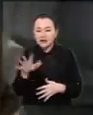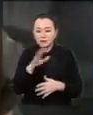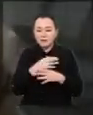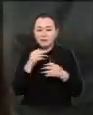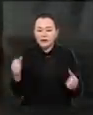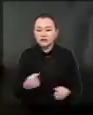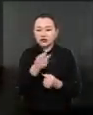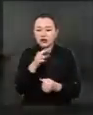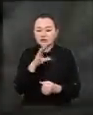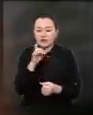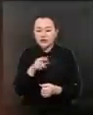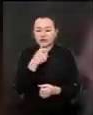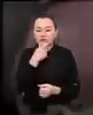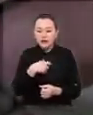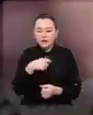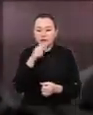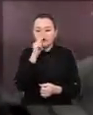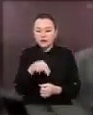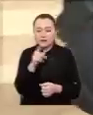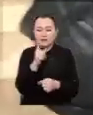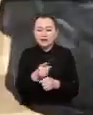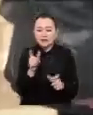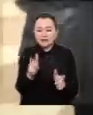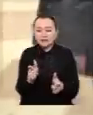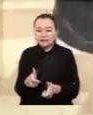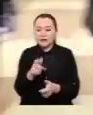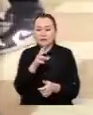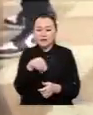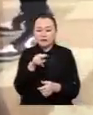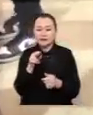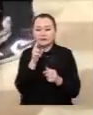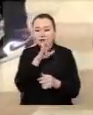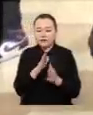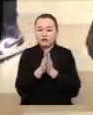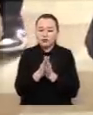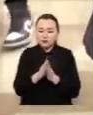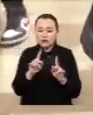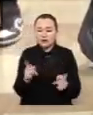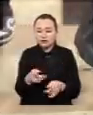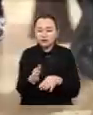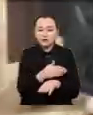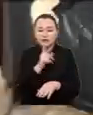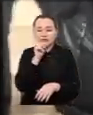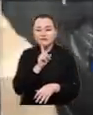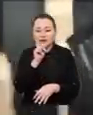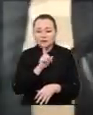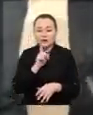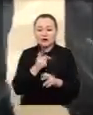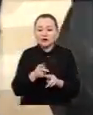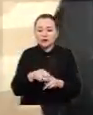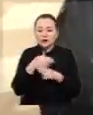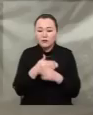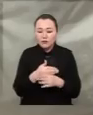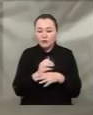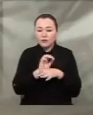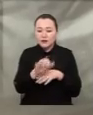Поддержка для Сирии скромнее, виноваты санкции. МИД страны просит снять ограничения хотя бы временно. При этом